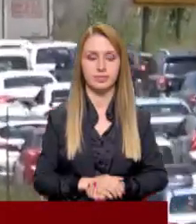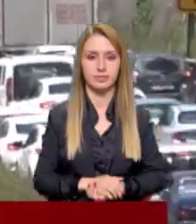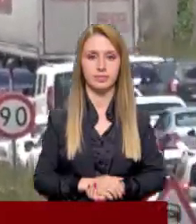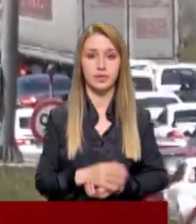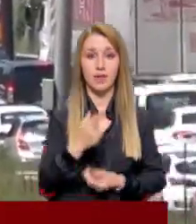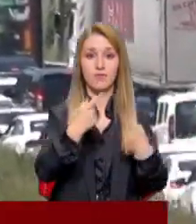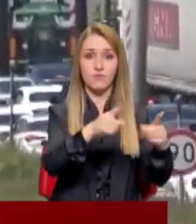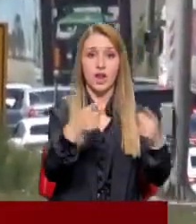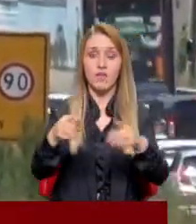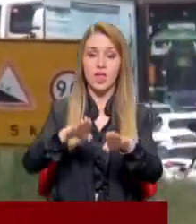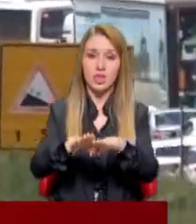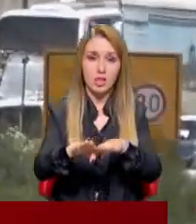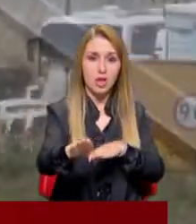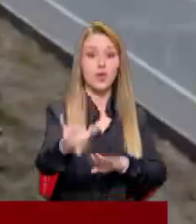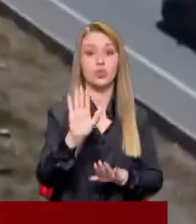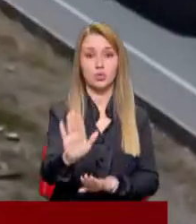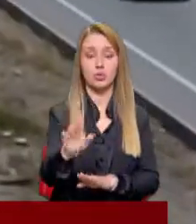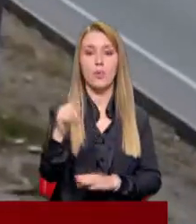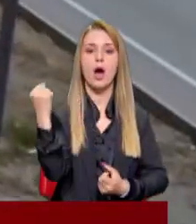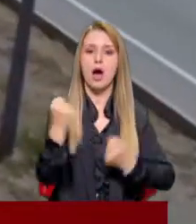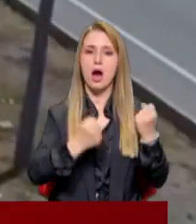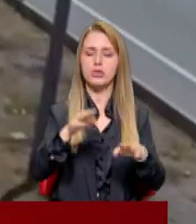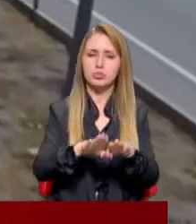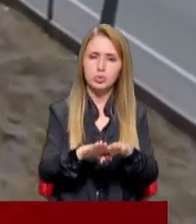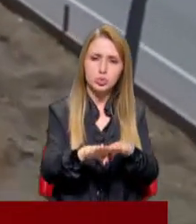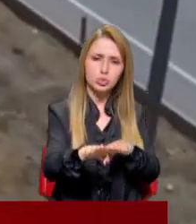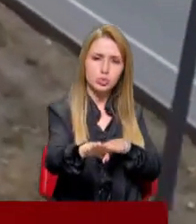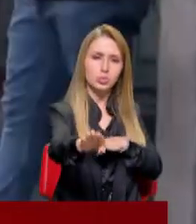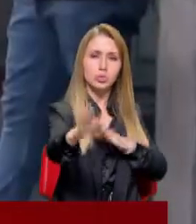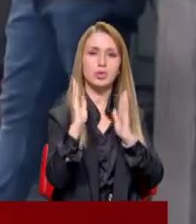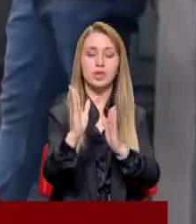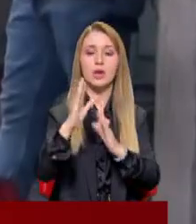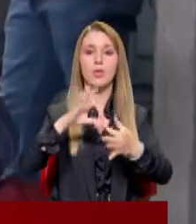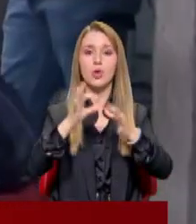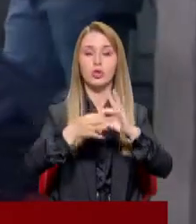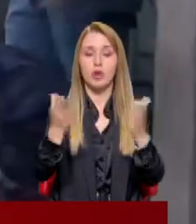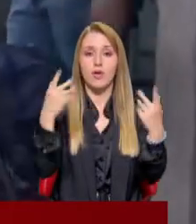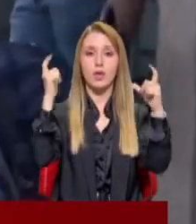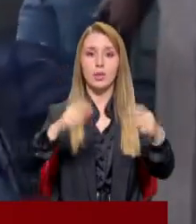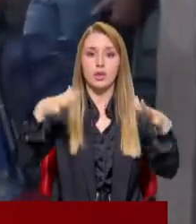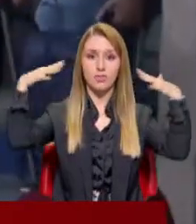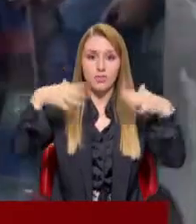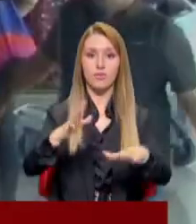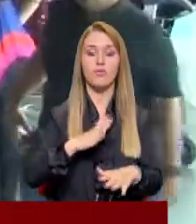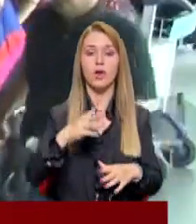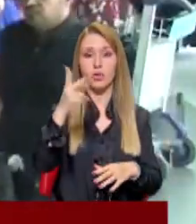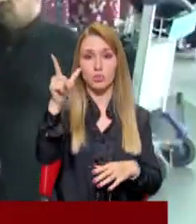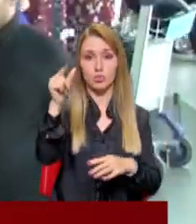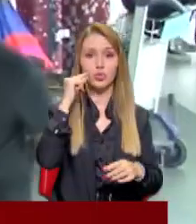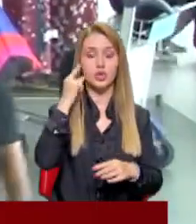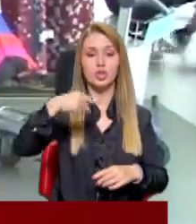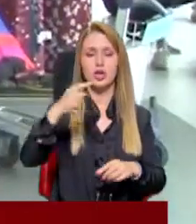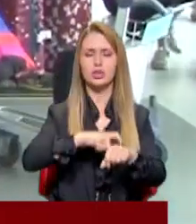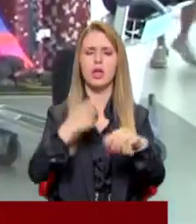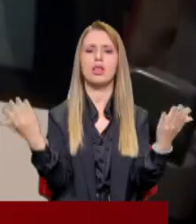birçok noktada trafik durma noktasına geldi araç kuyruğu kilometreleri buldu otogar ve havalimanları da yoğundu yolcular sıcak havada